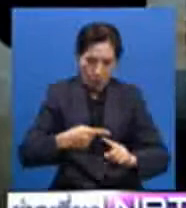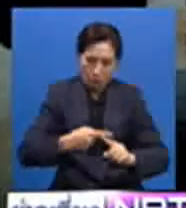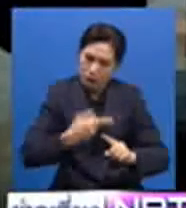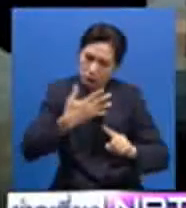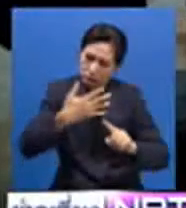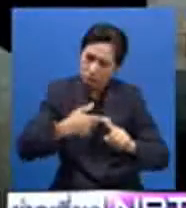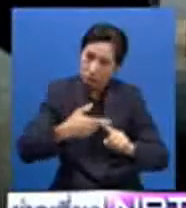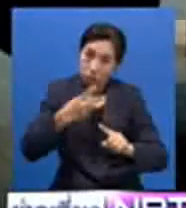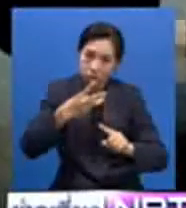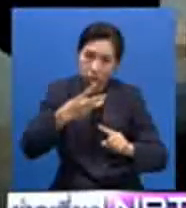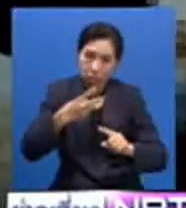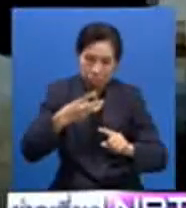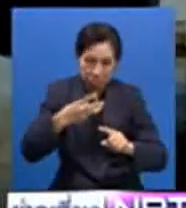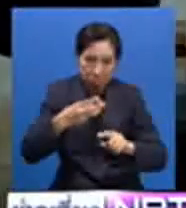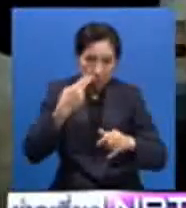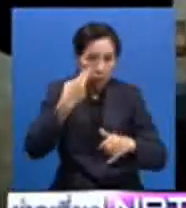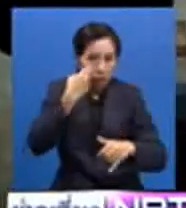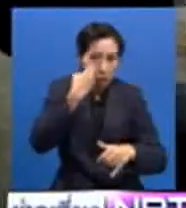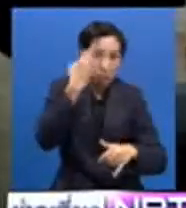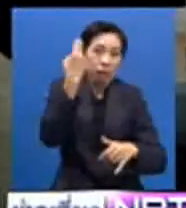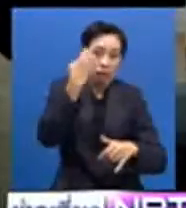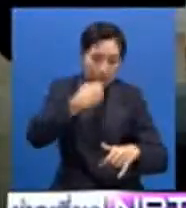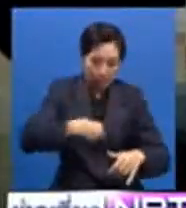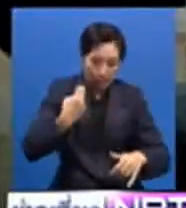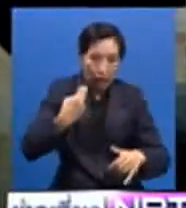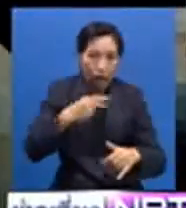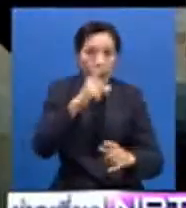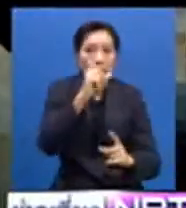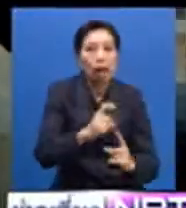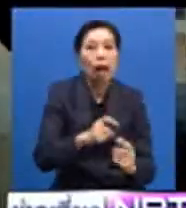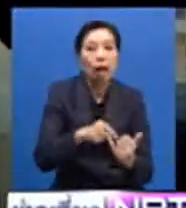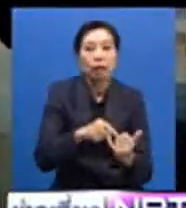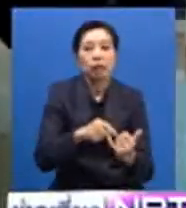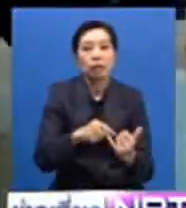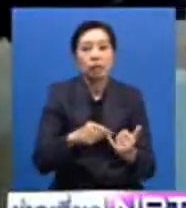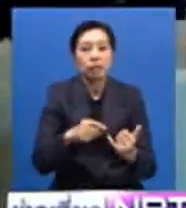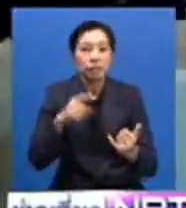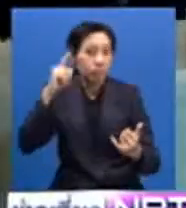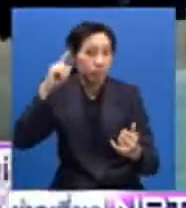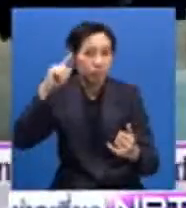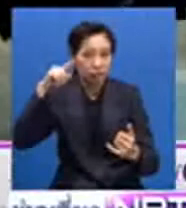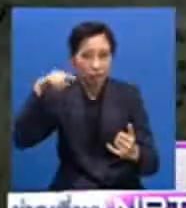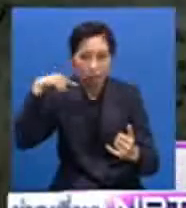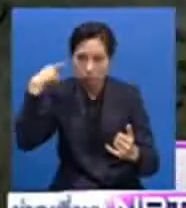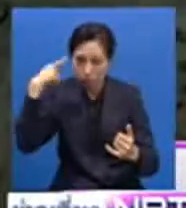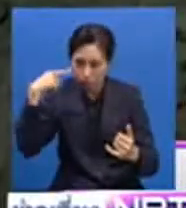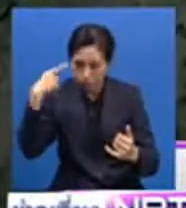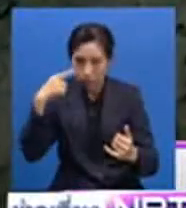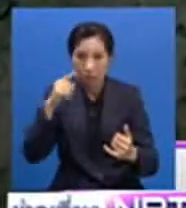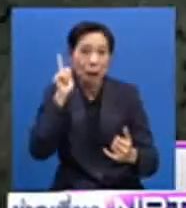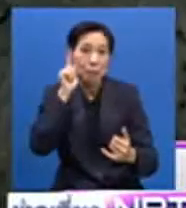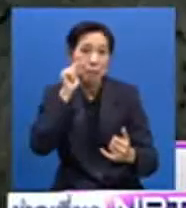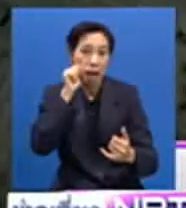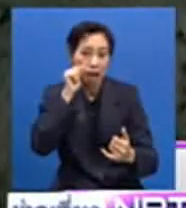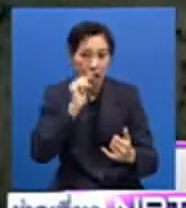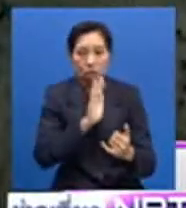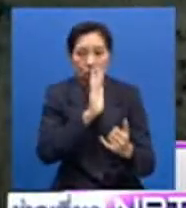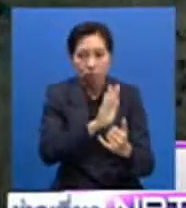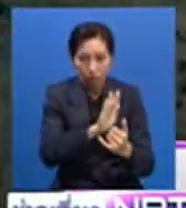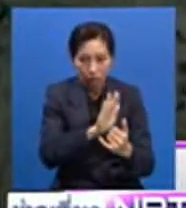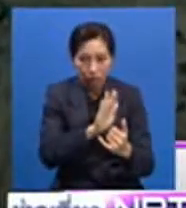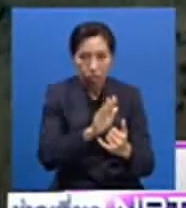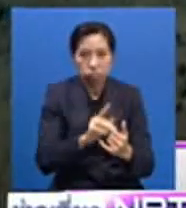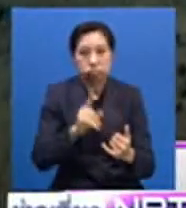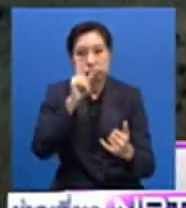ถูกยิงบริเวณใบหน้าและลำตัวเสียชีวิตในที่เกิดเหตุนางวิไลวรรณพลเภามารดานางกัญญารัตน์